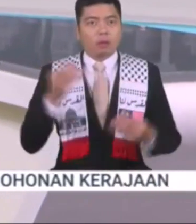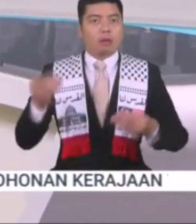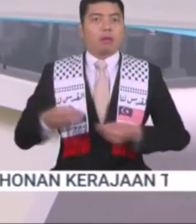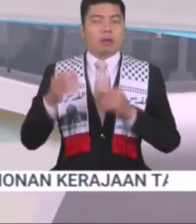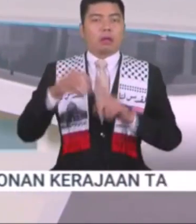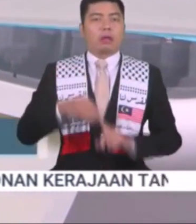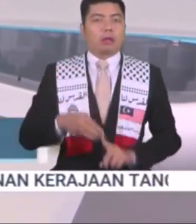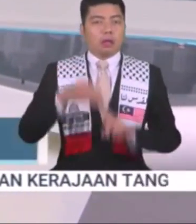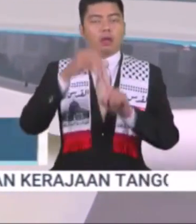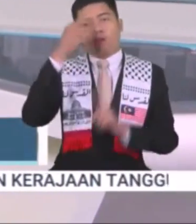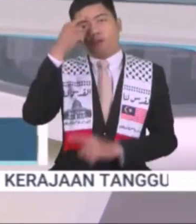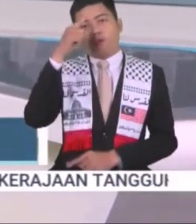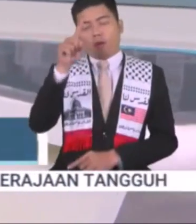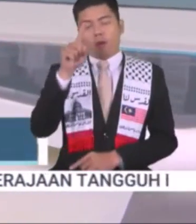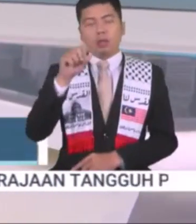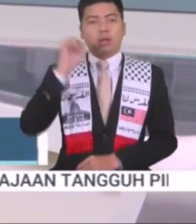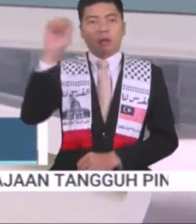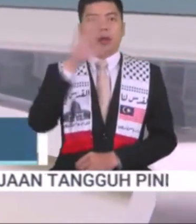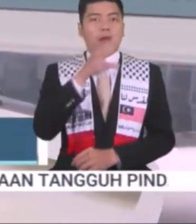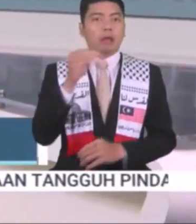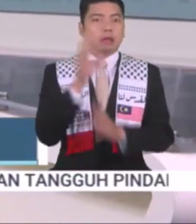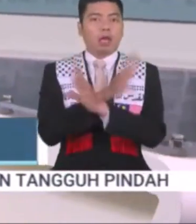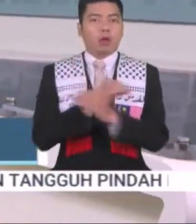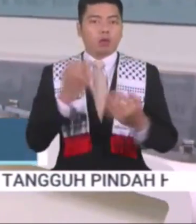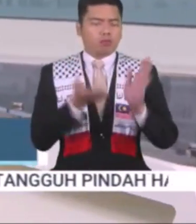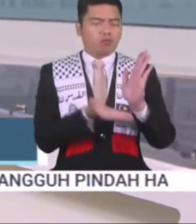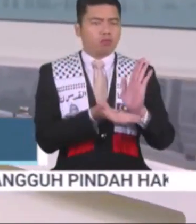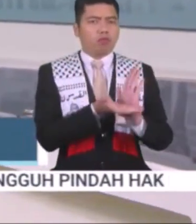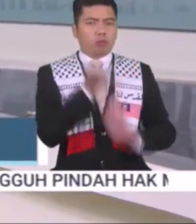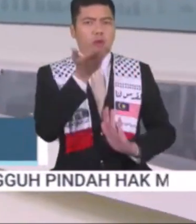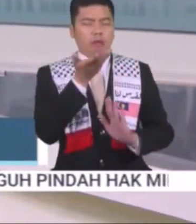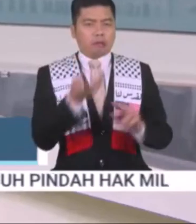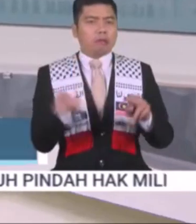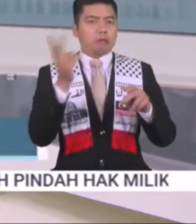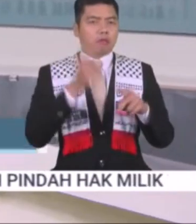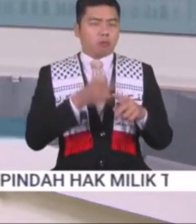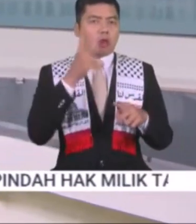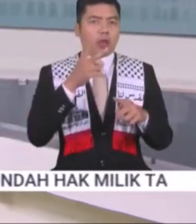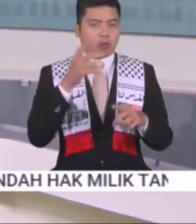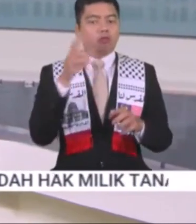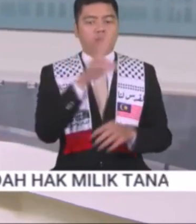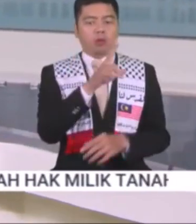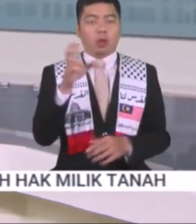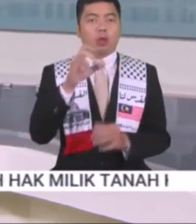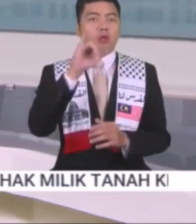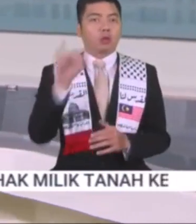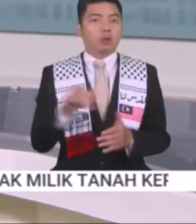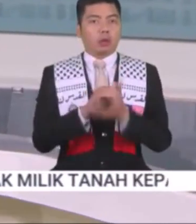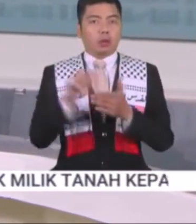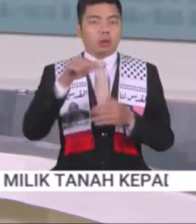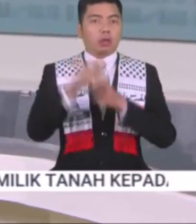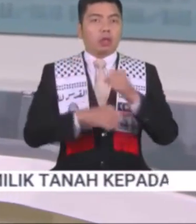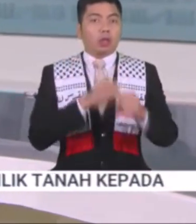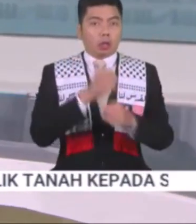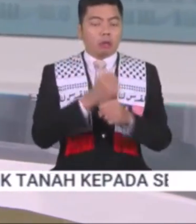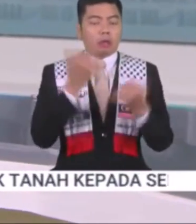Pemberian khas interim kepada Sabah dan Sarawak dinaikkan sekali ganda daripada RM300 juta tahun ini